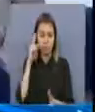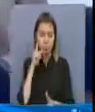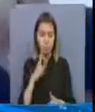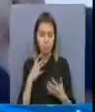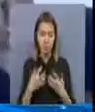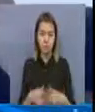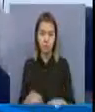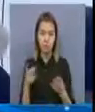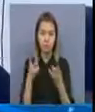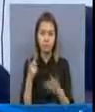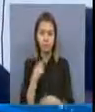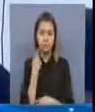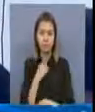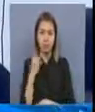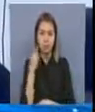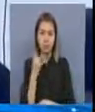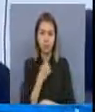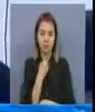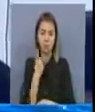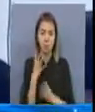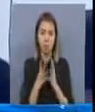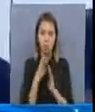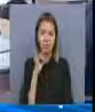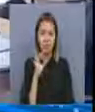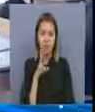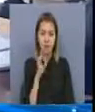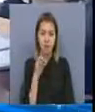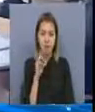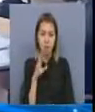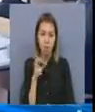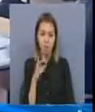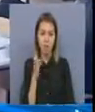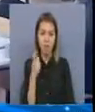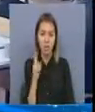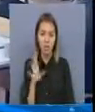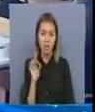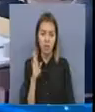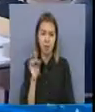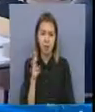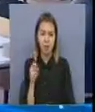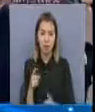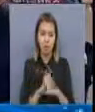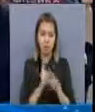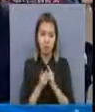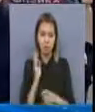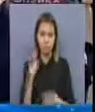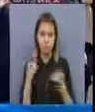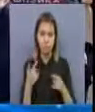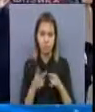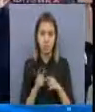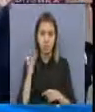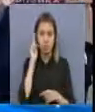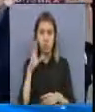құрайды. Айта кетейік, ағылшын тіліне алдымен физика, биология, химия және информатика пәндері ауыспақ. Аталған